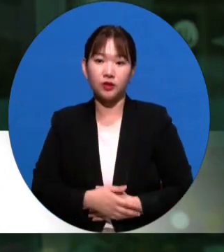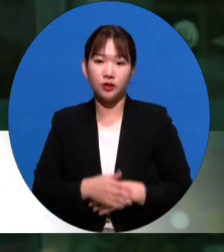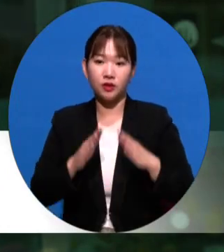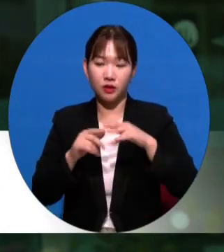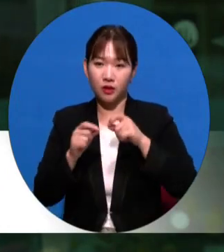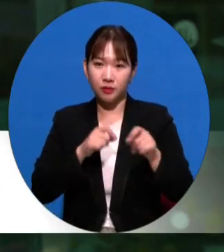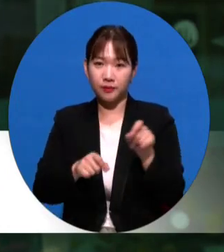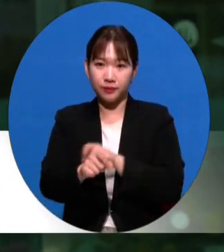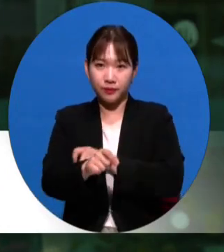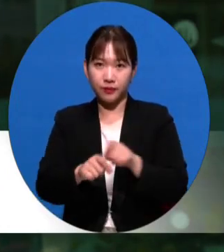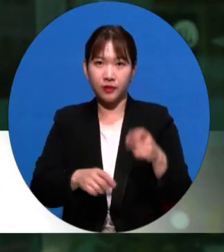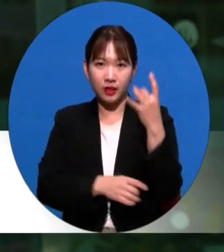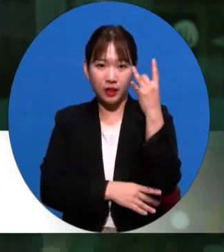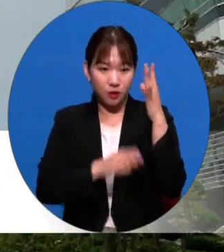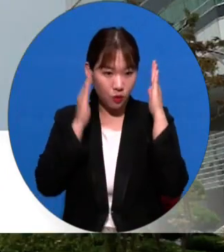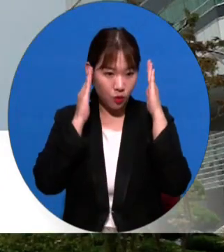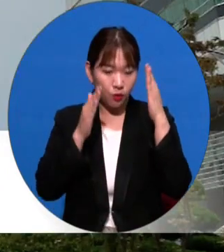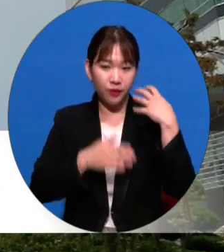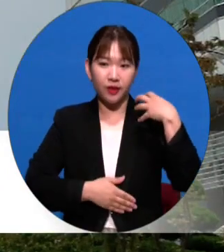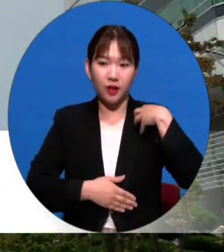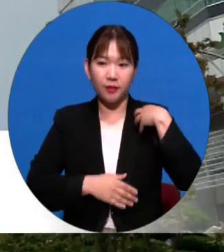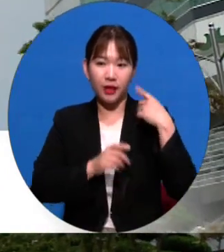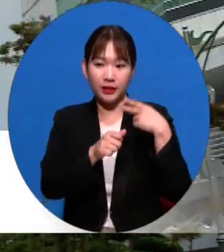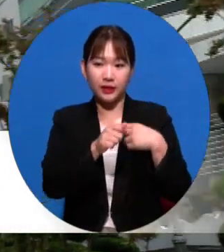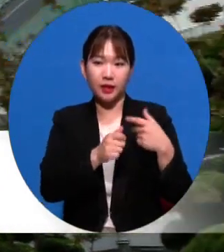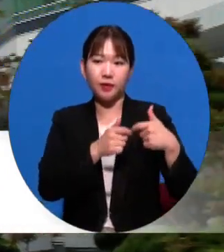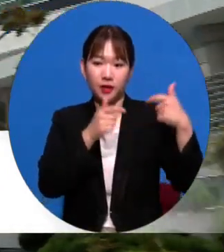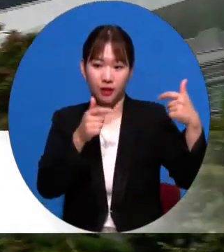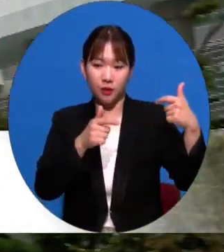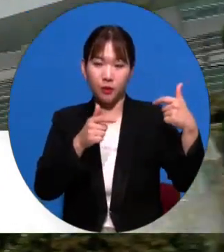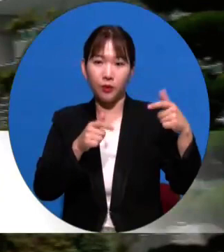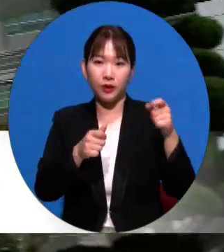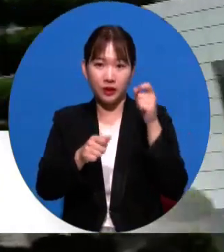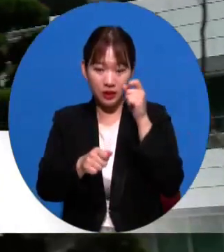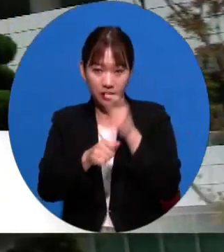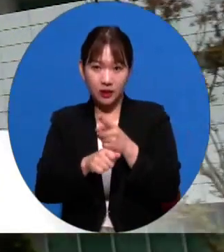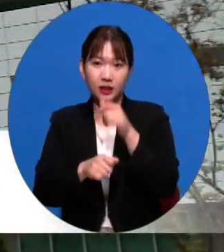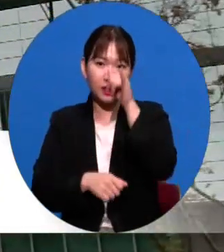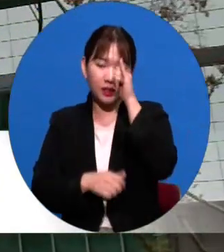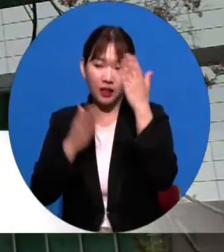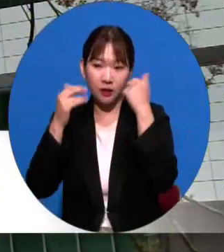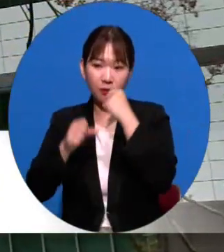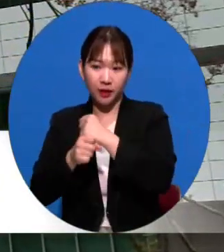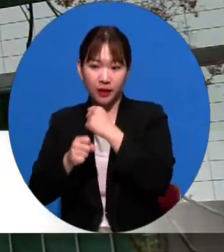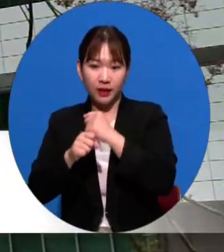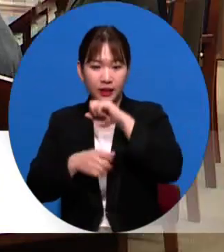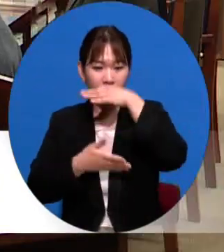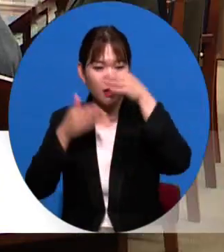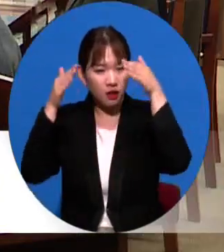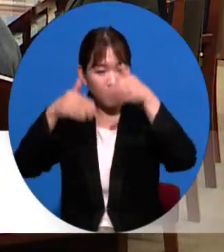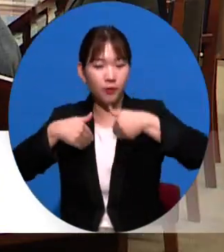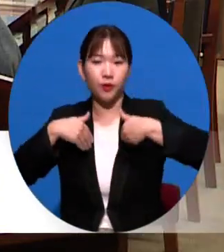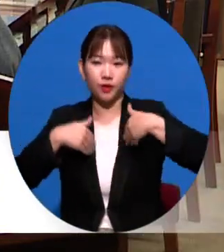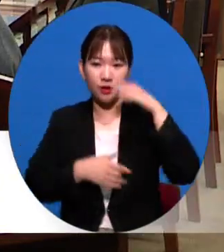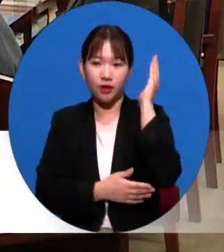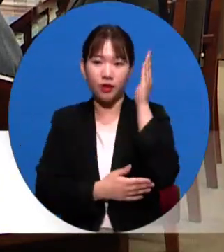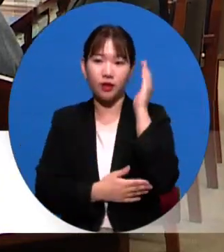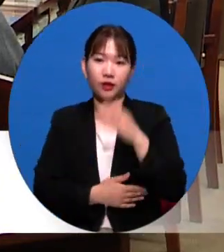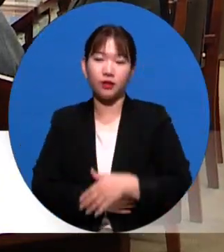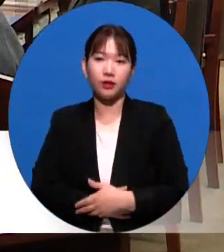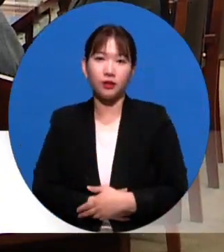전남지부는 특히 기초 학력 전담교사재 확대 특색있는 학교 만들기 등은 예산 집중이 필요한 사업이라고